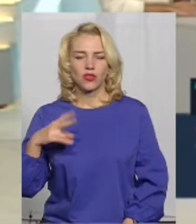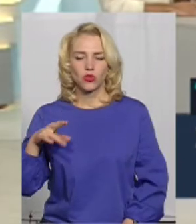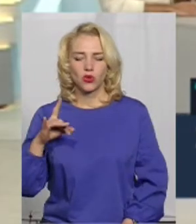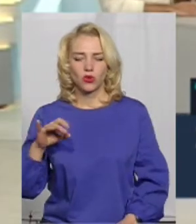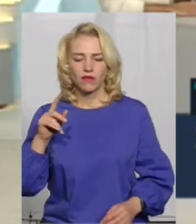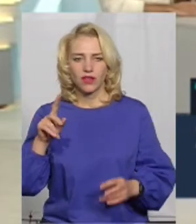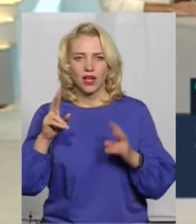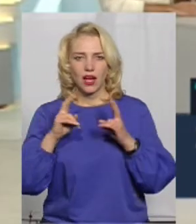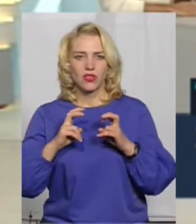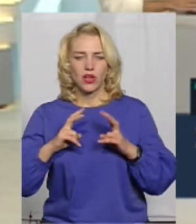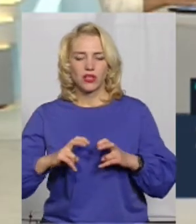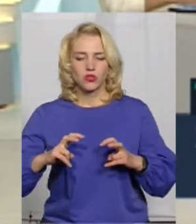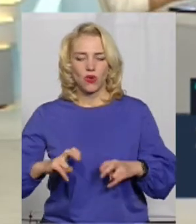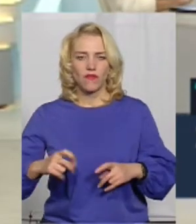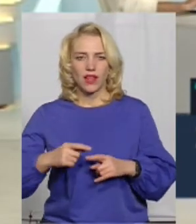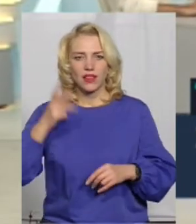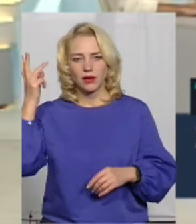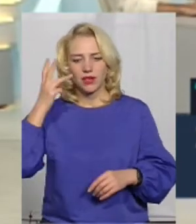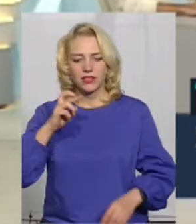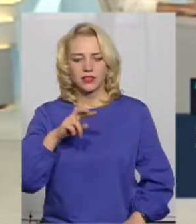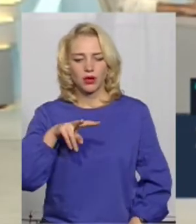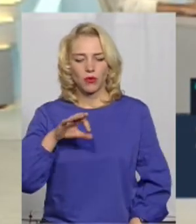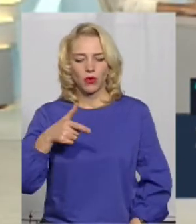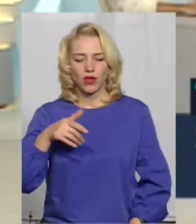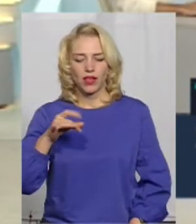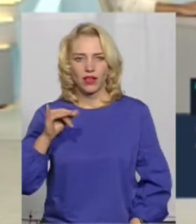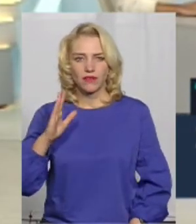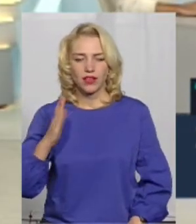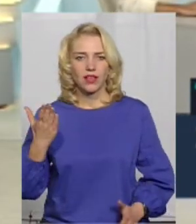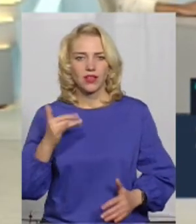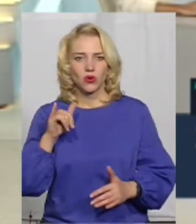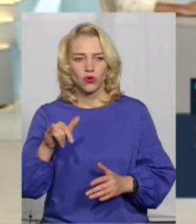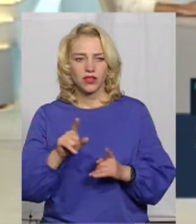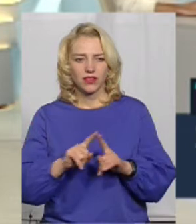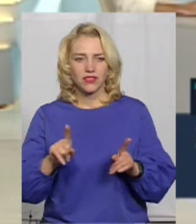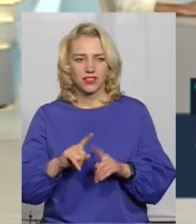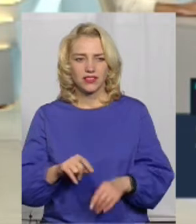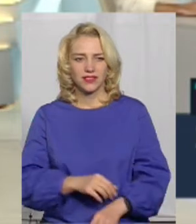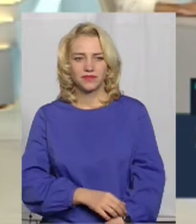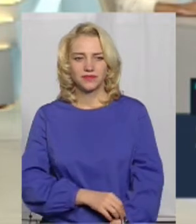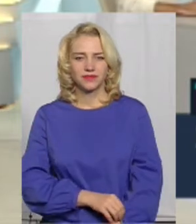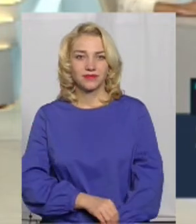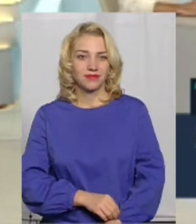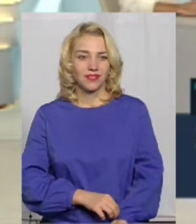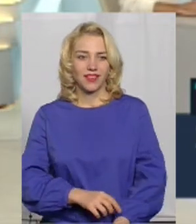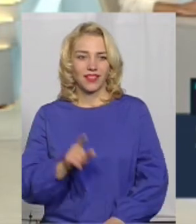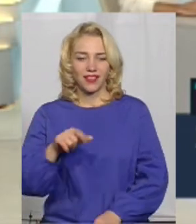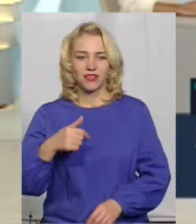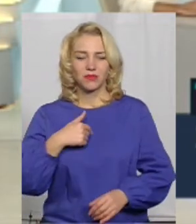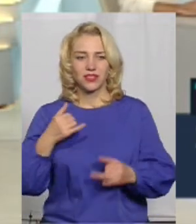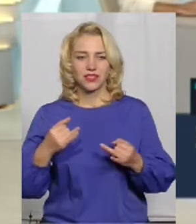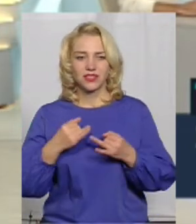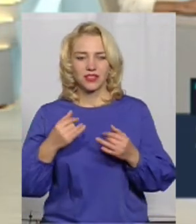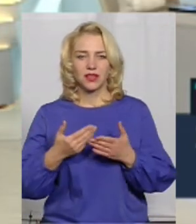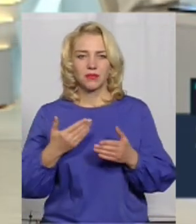аналізували хмельницьких блогерів. Які особливості у них відзначили? Навіть мені цікаво. Так, навіть вам цікаво. Ну,